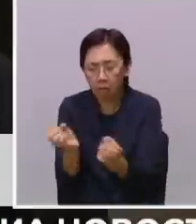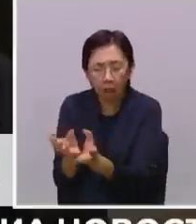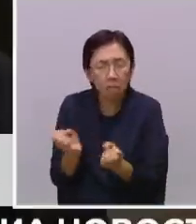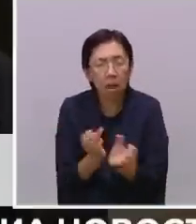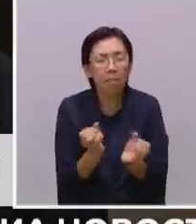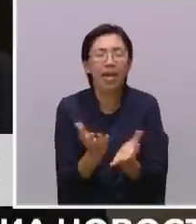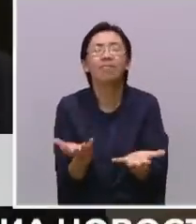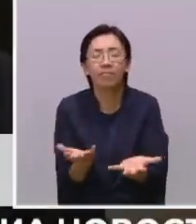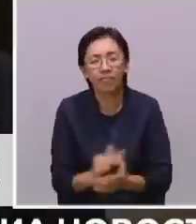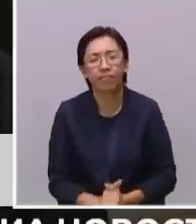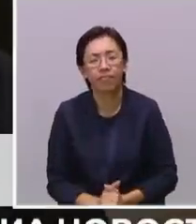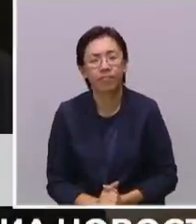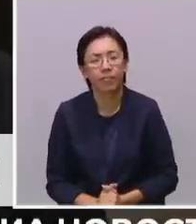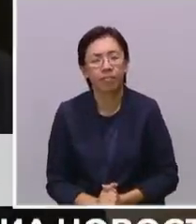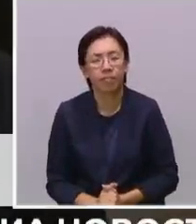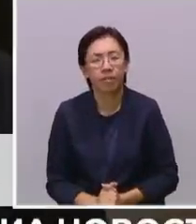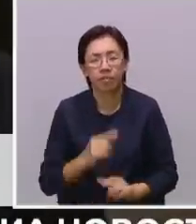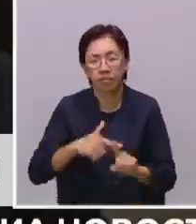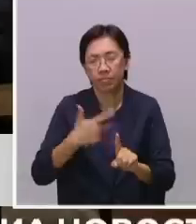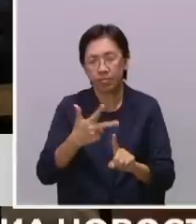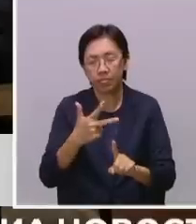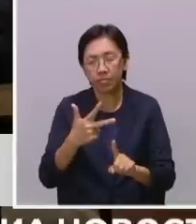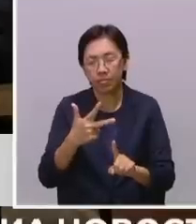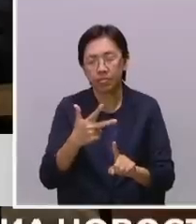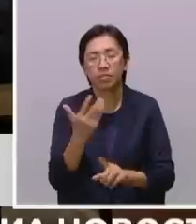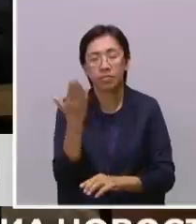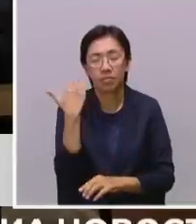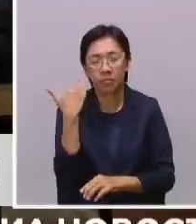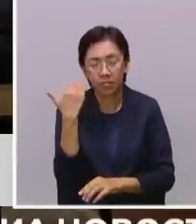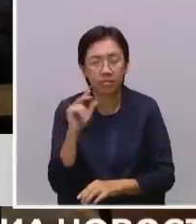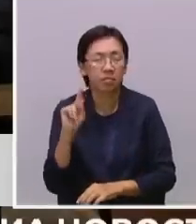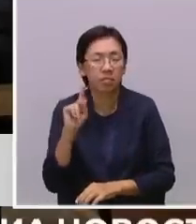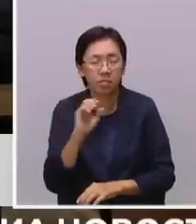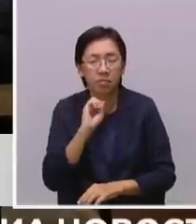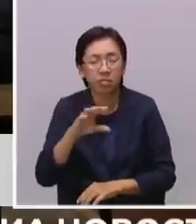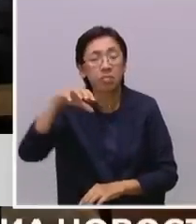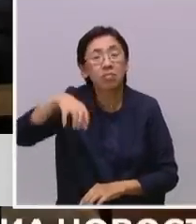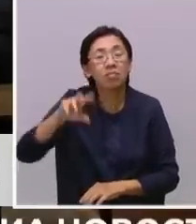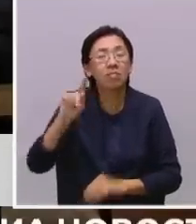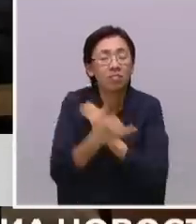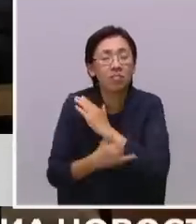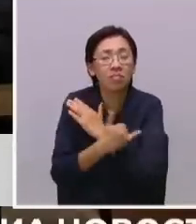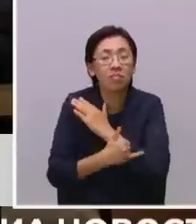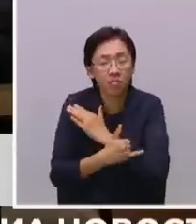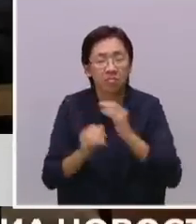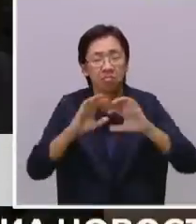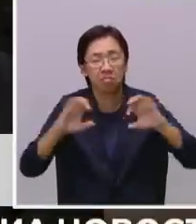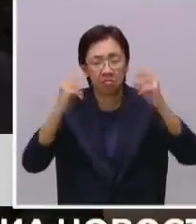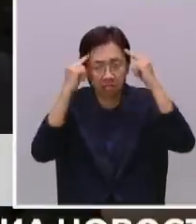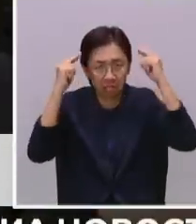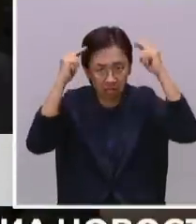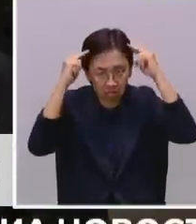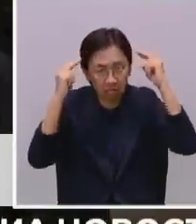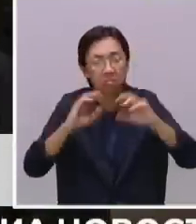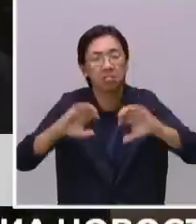ขึ้นในขณะที่เมื่อเดือนมีนาคมที่ผ่านมาแหล่งข่าวก็บอกกับสำนักข่าวรอยเตอร์นะคะว่ารัฐบาลซาอุดิอาระเบียและ